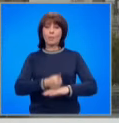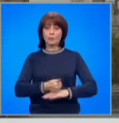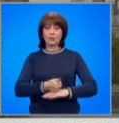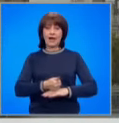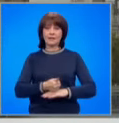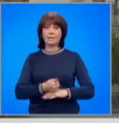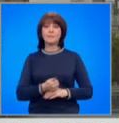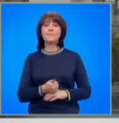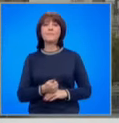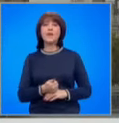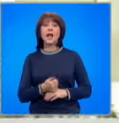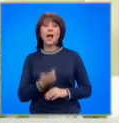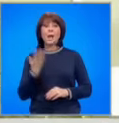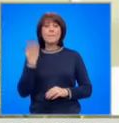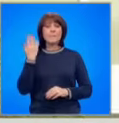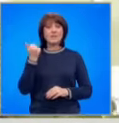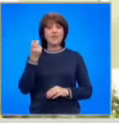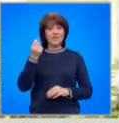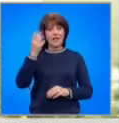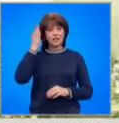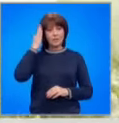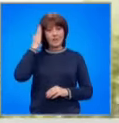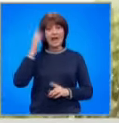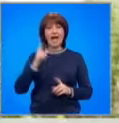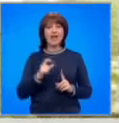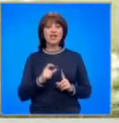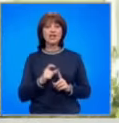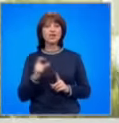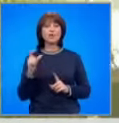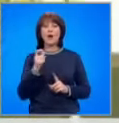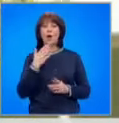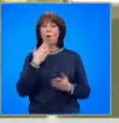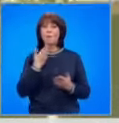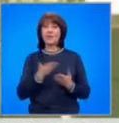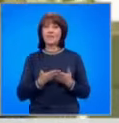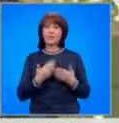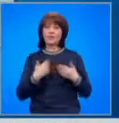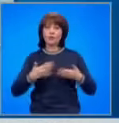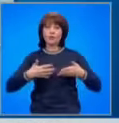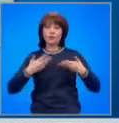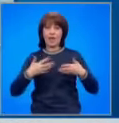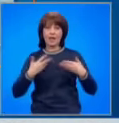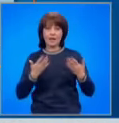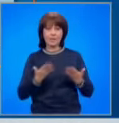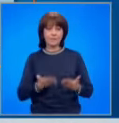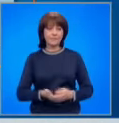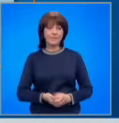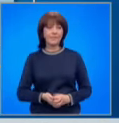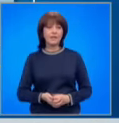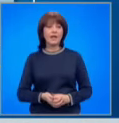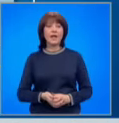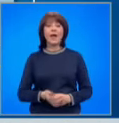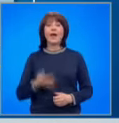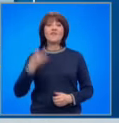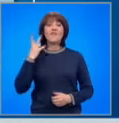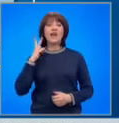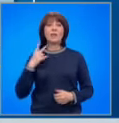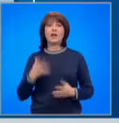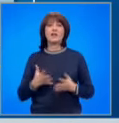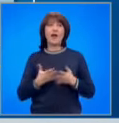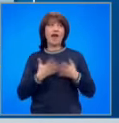Камерата на общините. Бившият финансов министър Риши Сунак обяви кандидатурата си с твит. Великобритания е